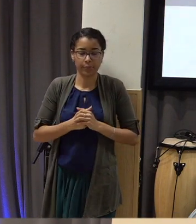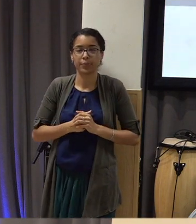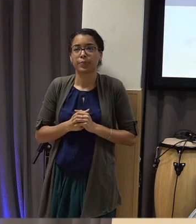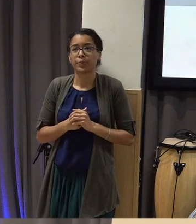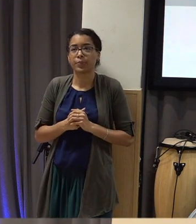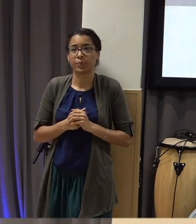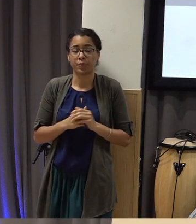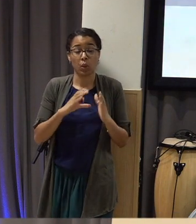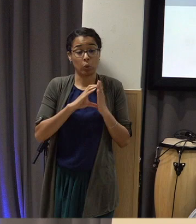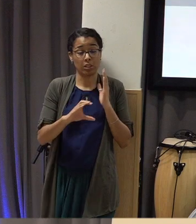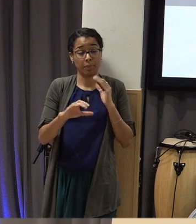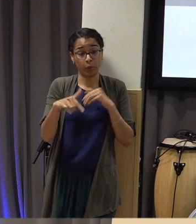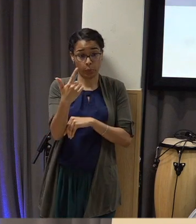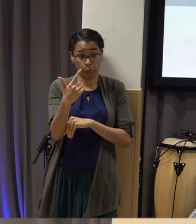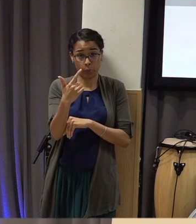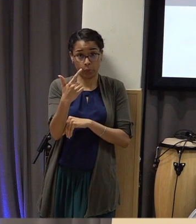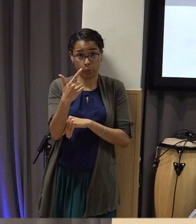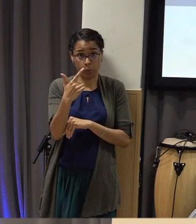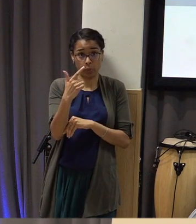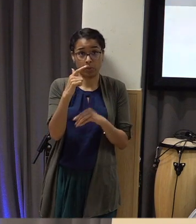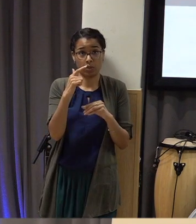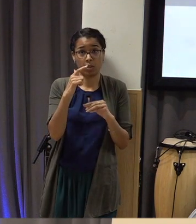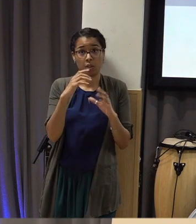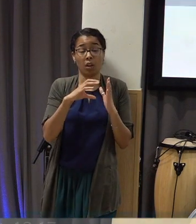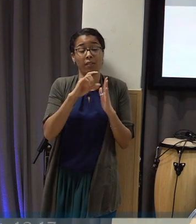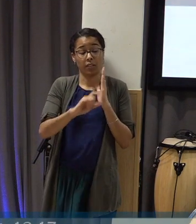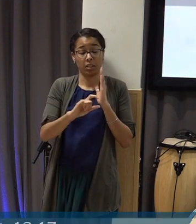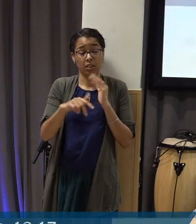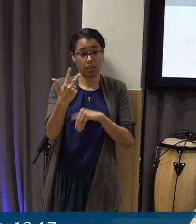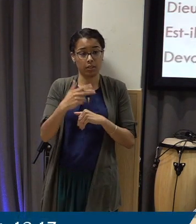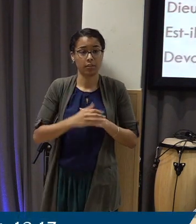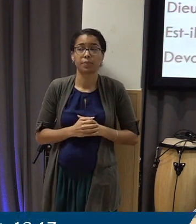est au chapitre 12, à partir du verset 13.